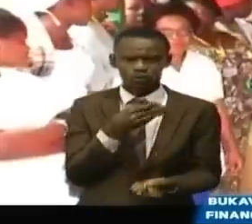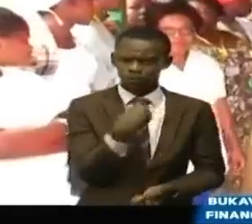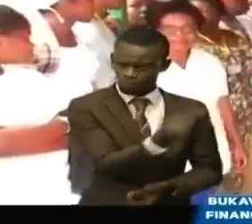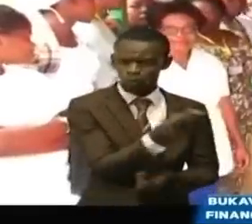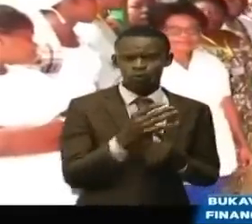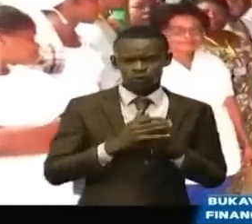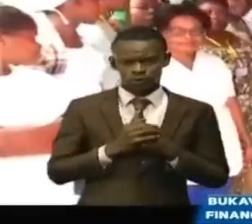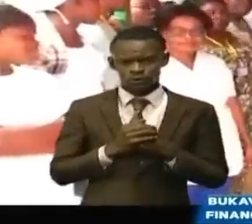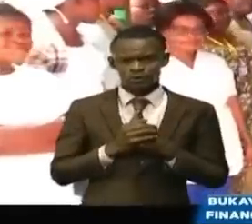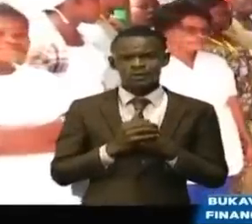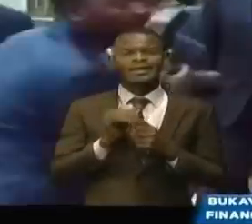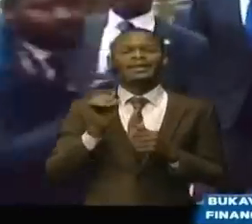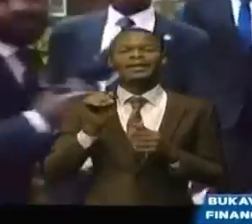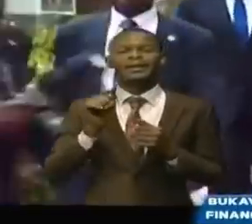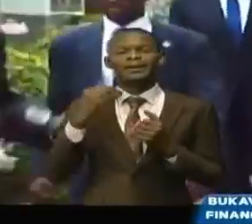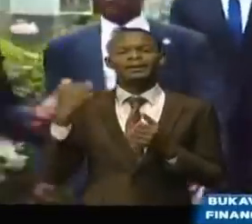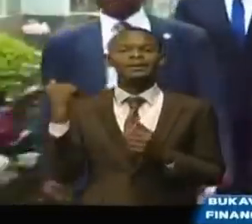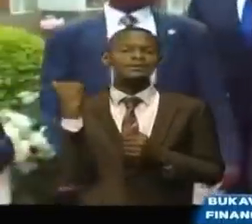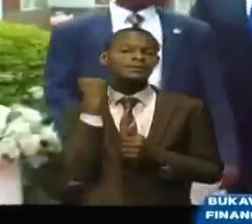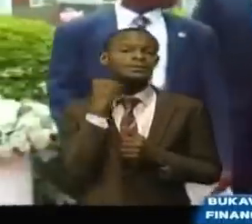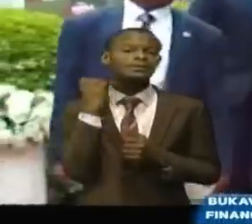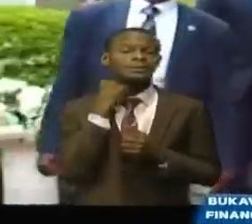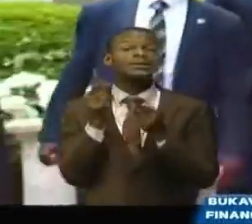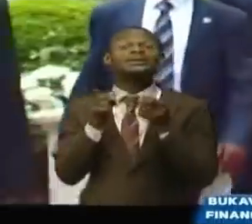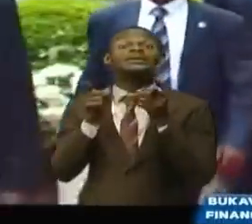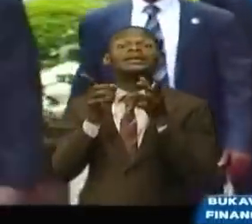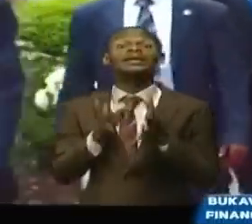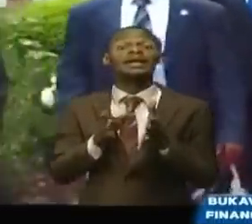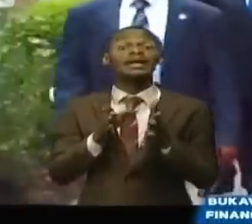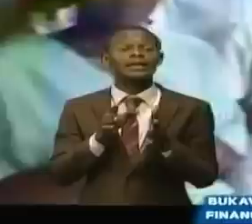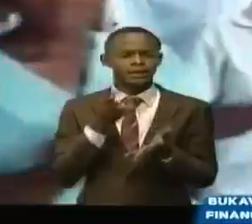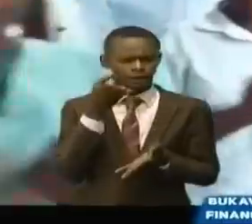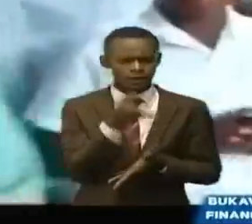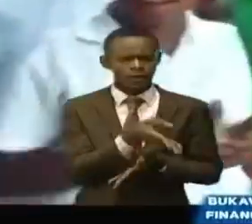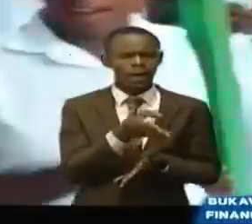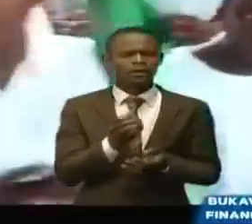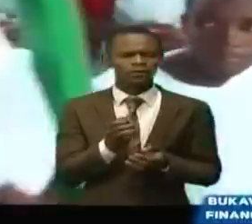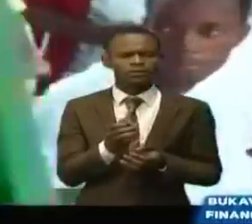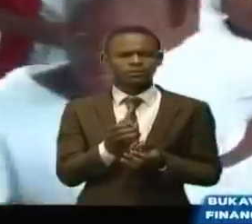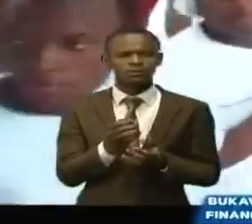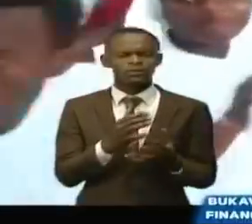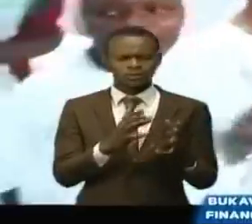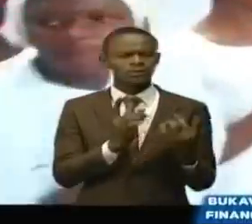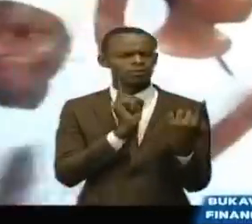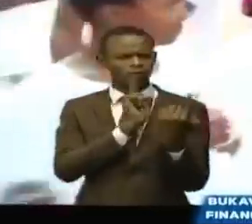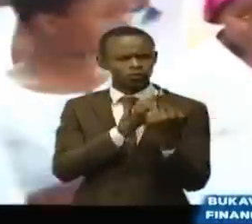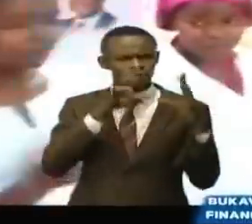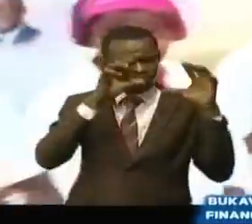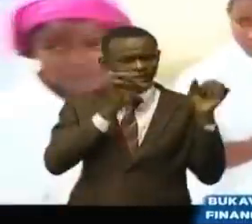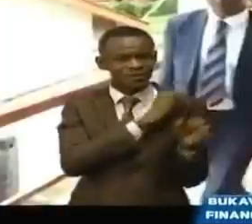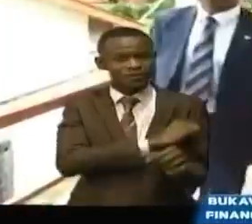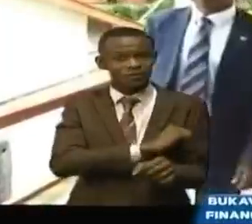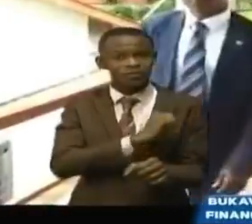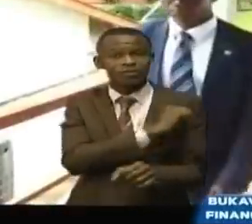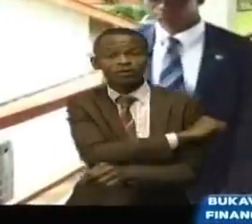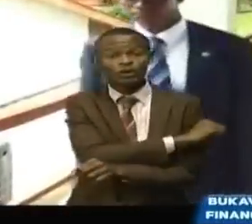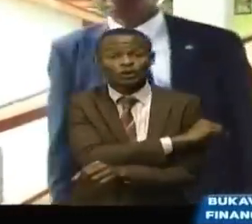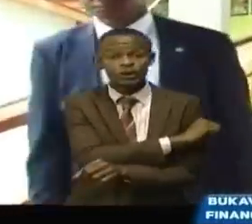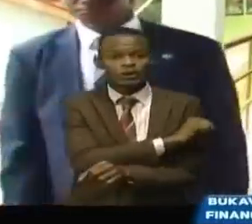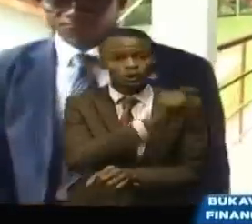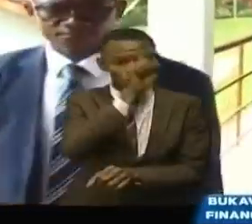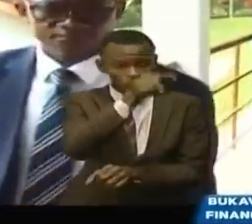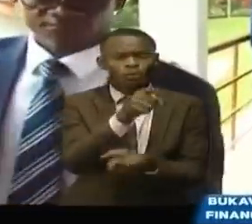À l'hôpital des Panzi, la Suisse intervient dans la prise en charge des femmes victimes de violences sexuelles, dans la fourniture d'équipements